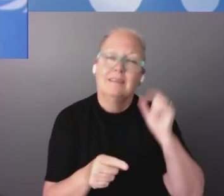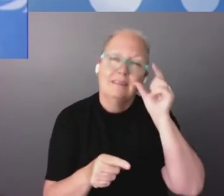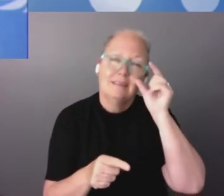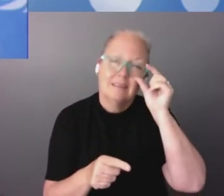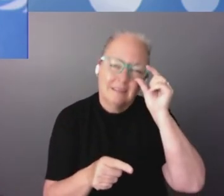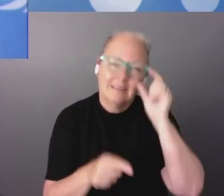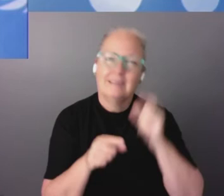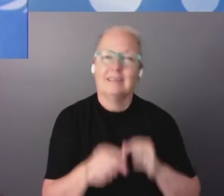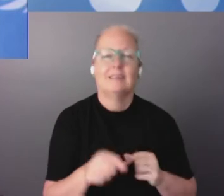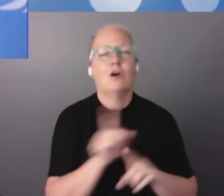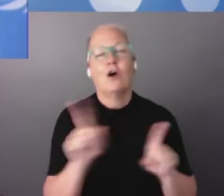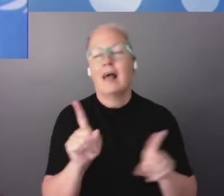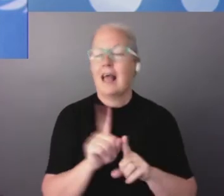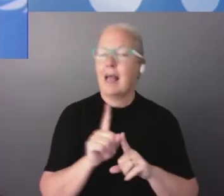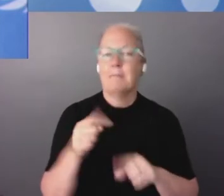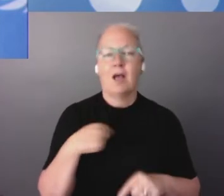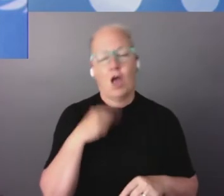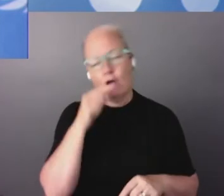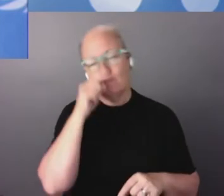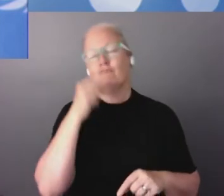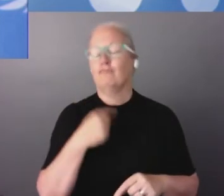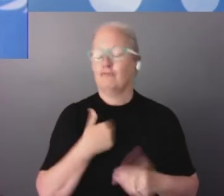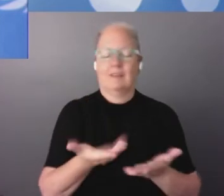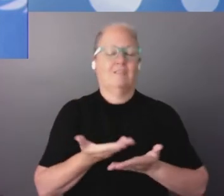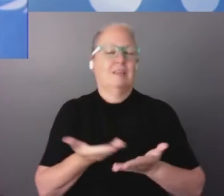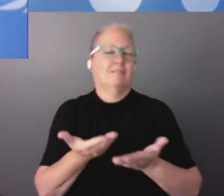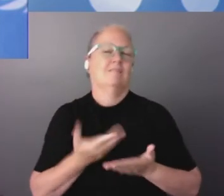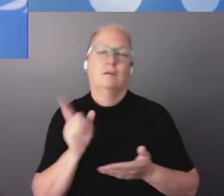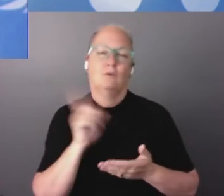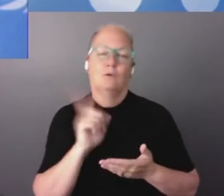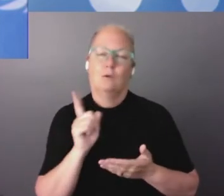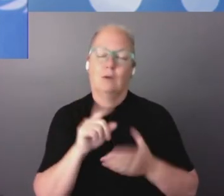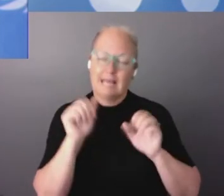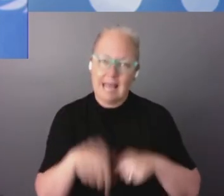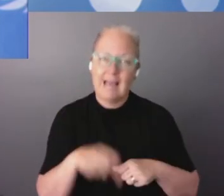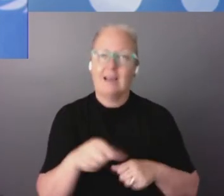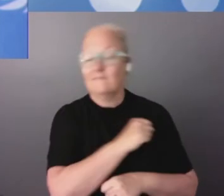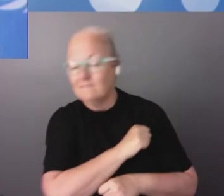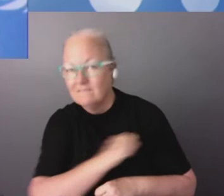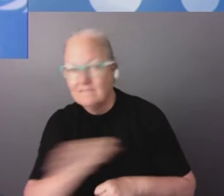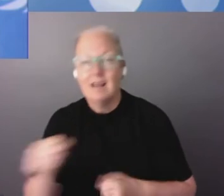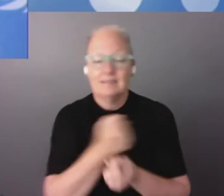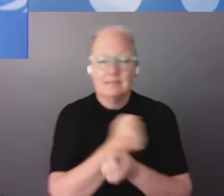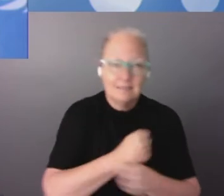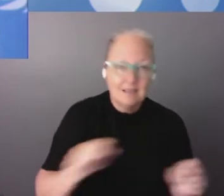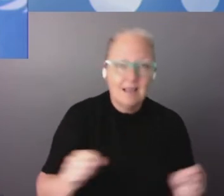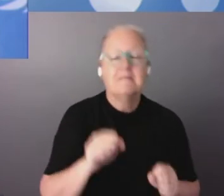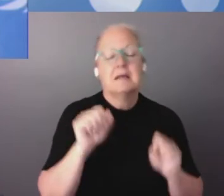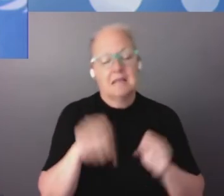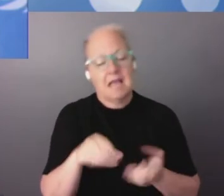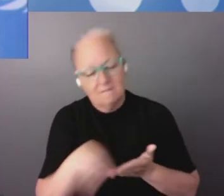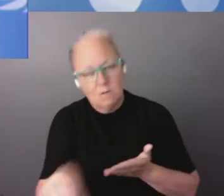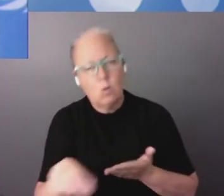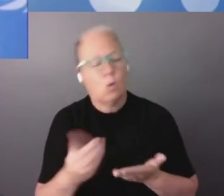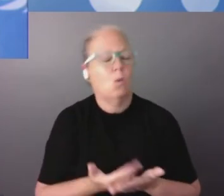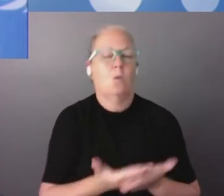nous fait penser à développer la connectivité mondiale. Être aussi membre de la société Internet, ce